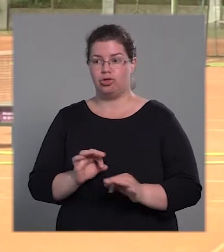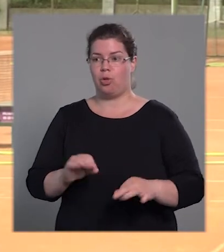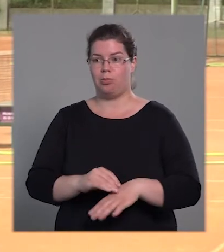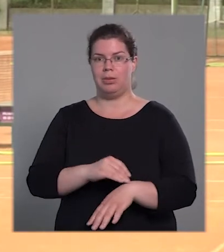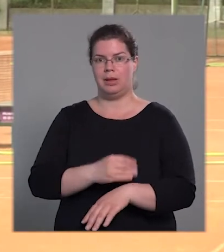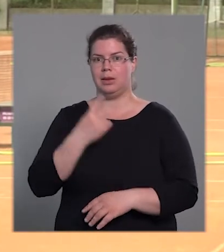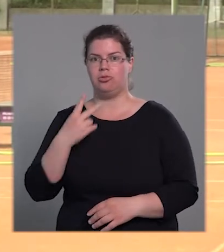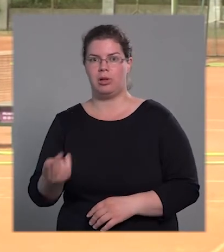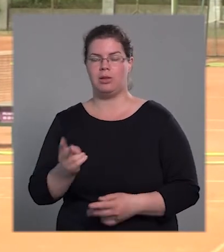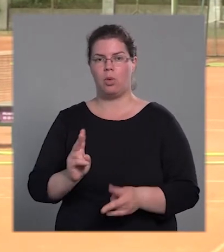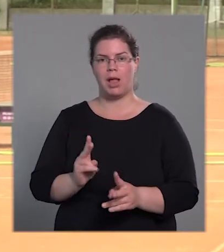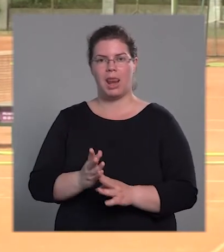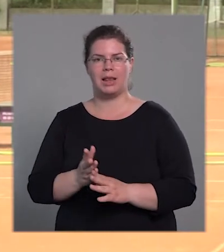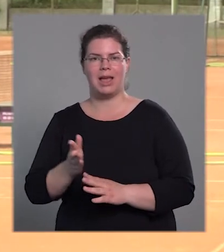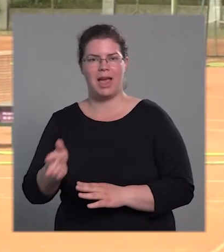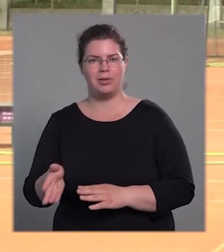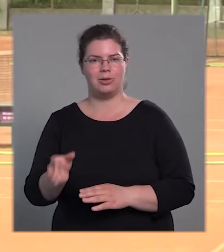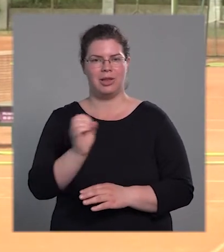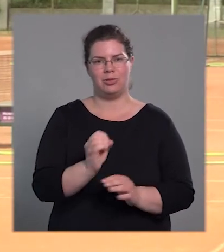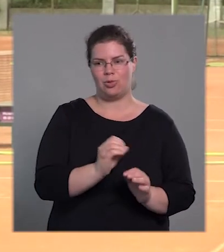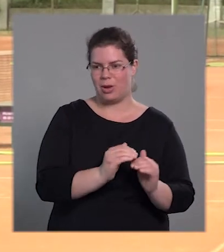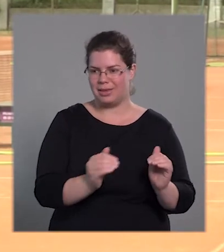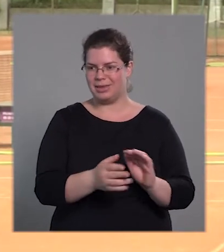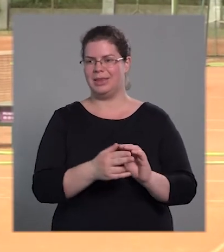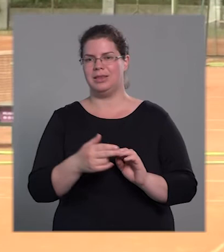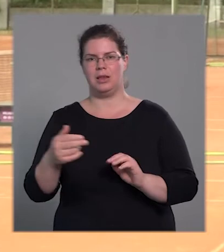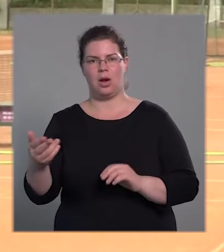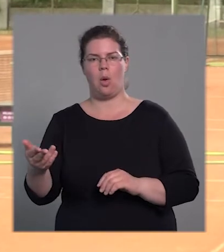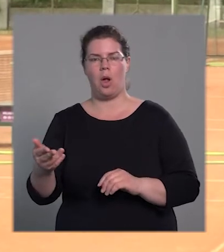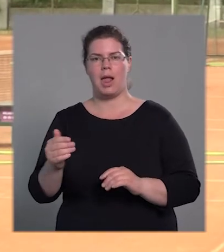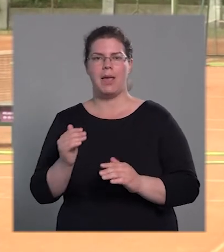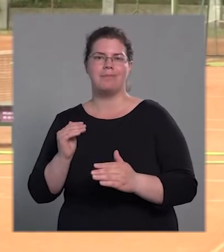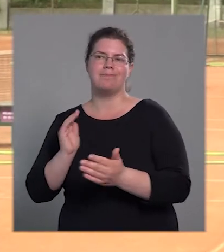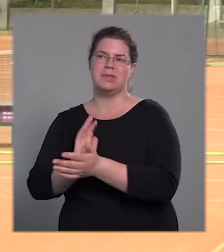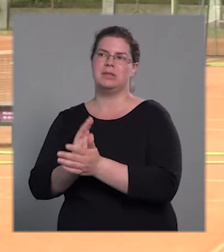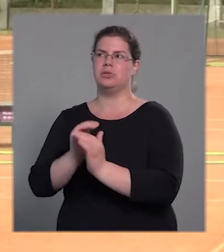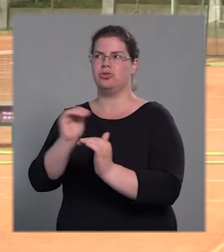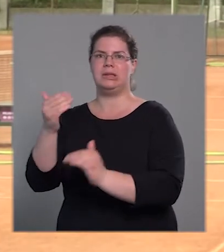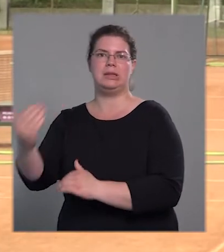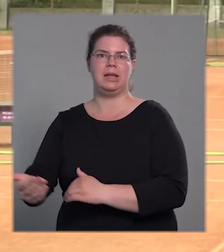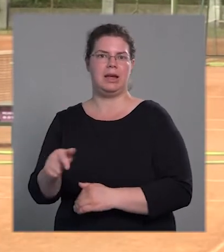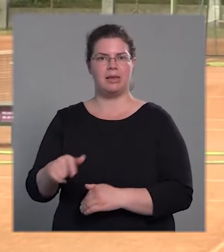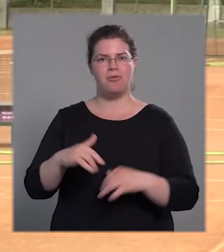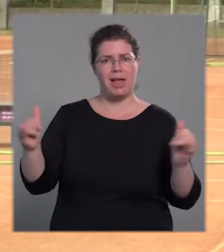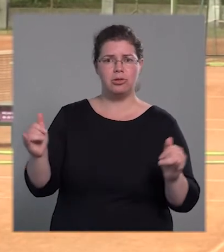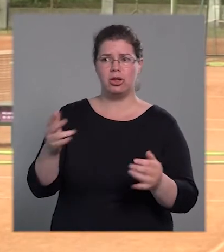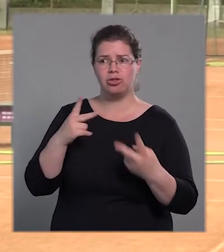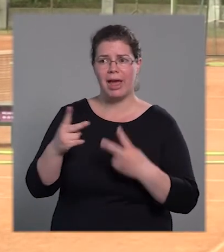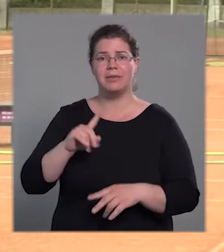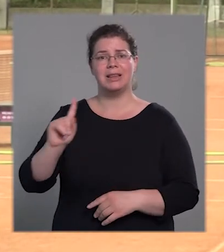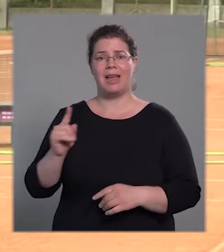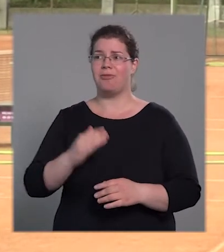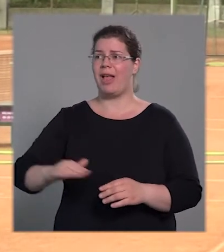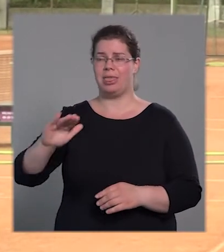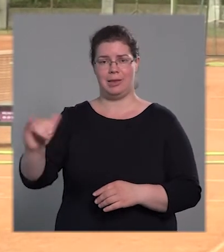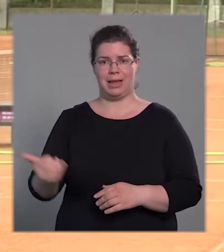hogy hogyan lehet eljutni a nulla szintről egy bizonyos szintig. Ugye a gyerekeknél ez a fejlődés nagyon látványos, de a felnőtteknél is